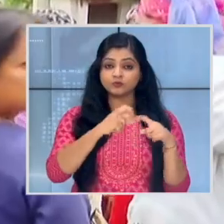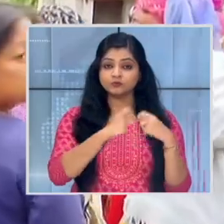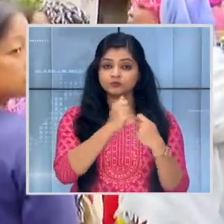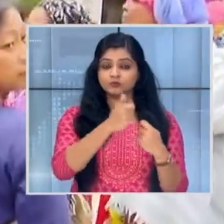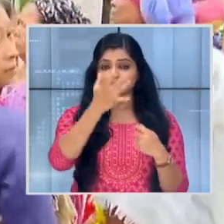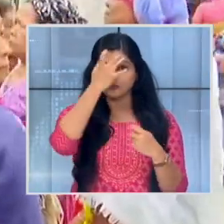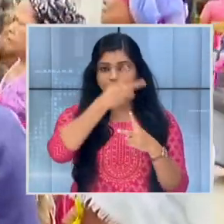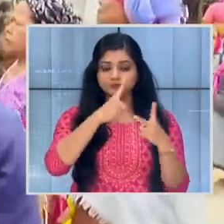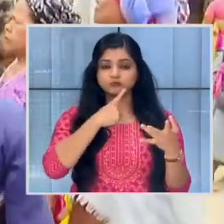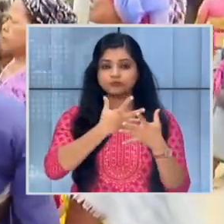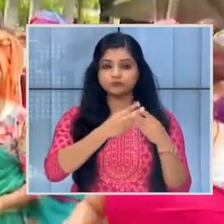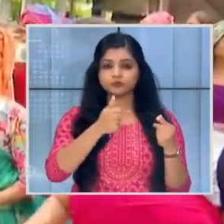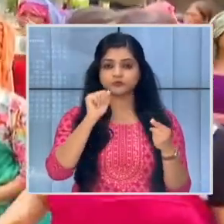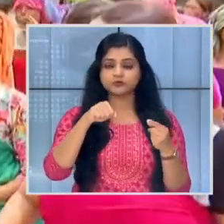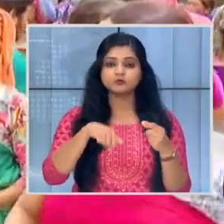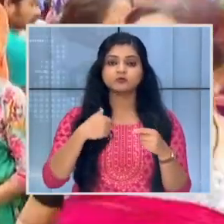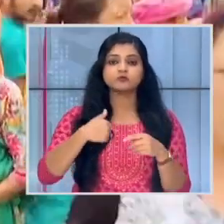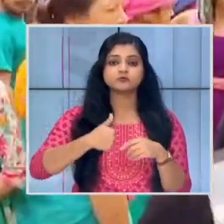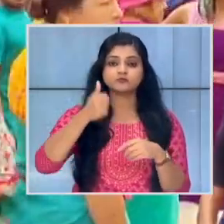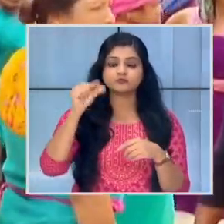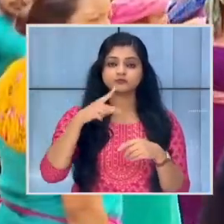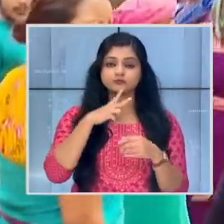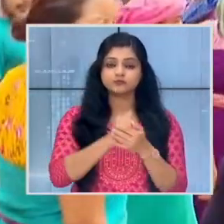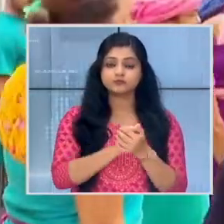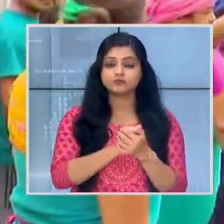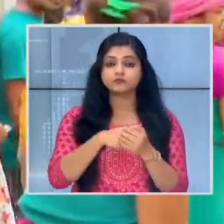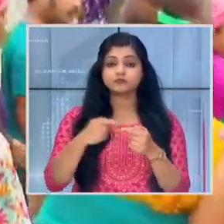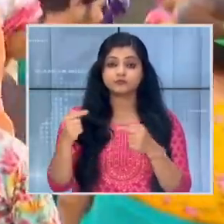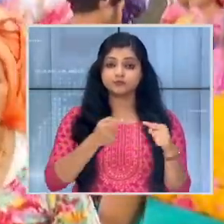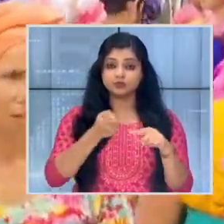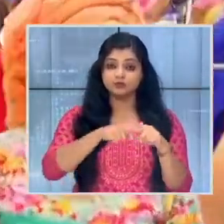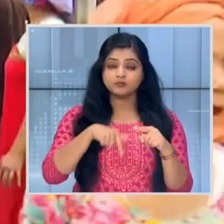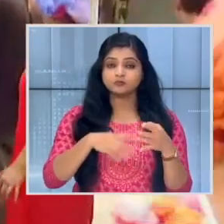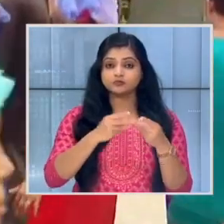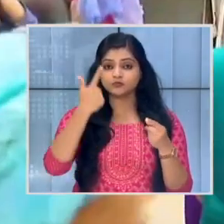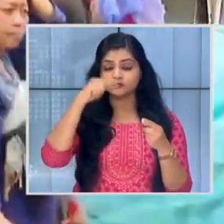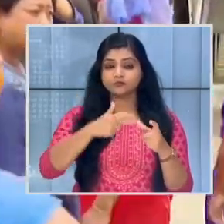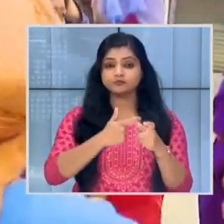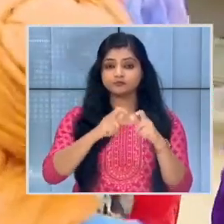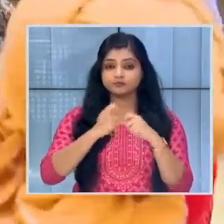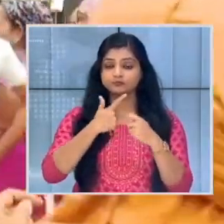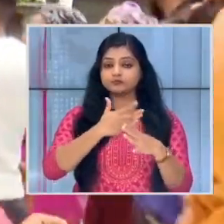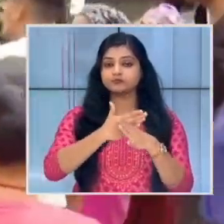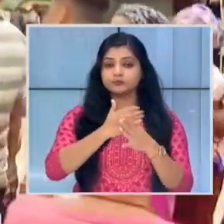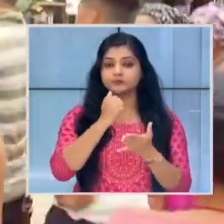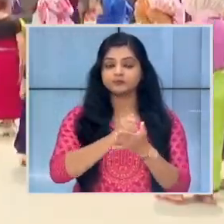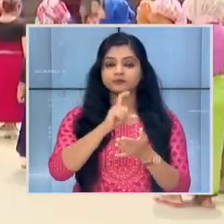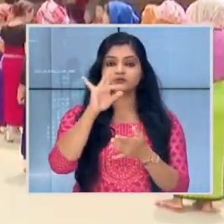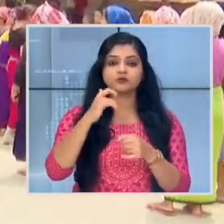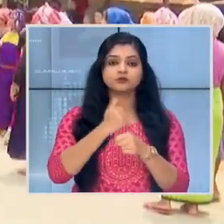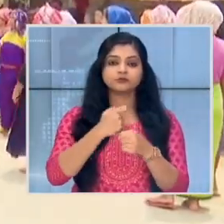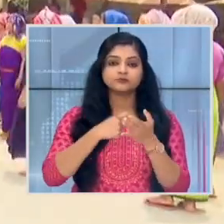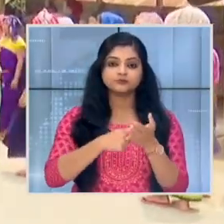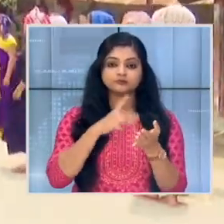ഇതിനായി സമാധാനം ഉറപ്പാക്കാൻ കുക്കികൾ മുൻകൈ എടുക്കണം. സംഘർഷമുണ്ടാകുന്ന അവസ്ഥ ഒഴിവാക്കാൻ സേനാ വിഭാഗങ്ങളോട് സഹകരിക്കാനും കേന്ദ്ര സർക്കാർ